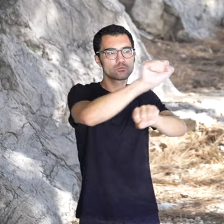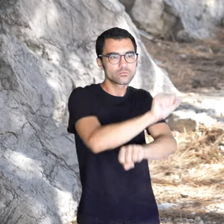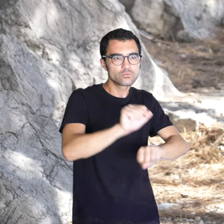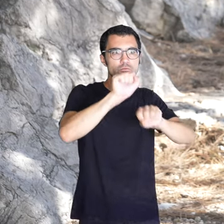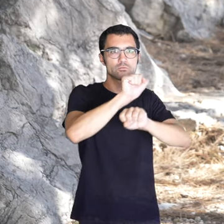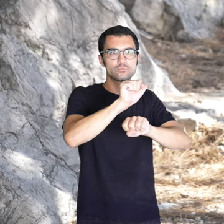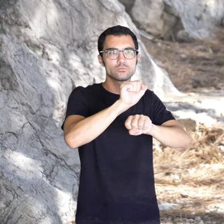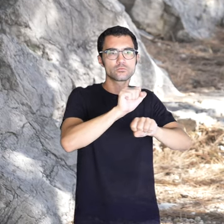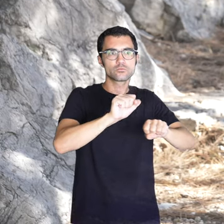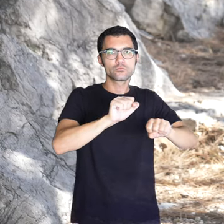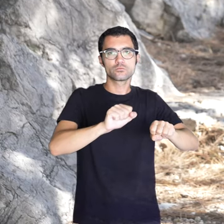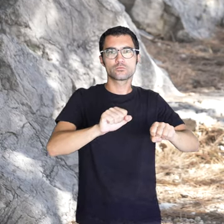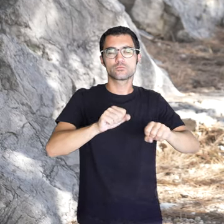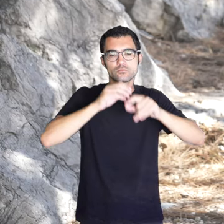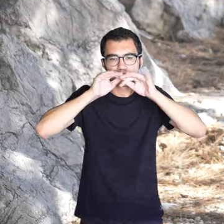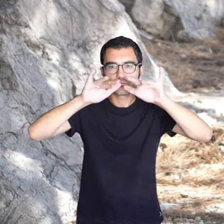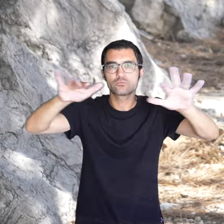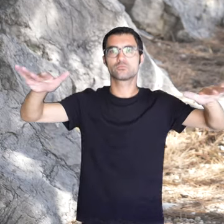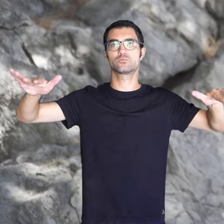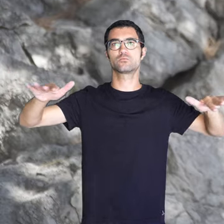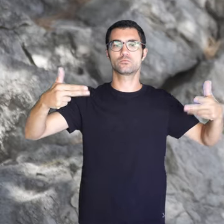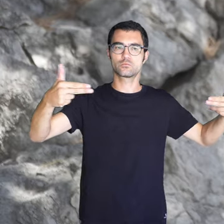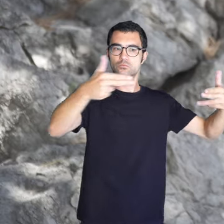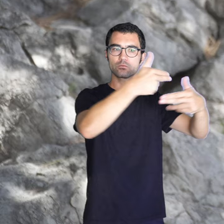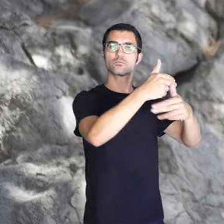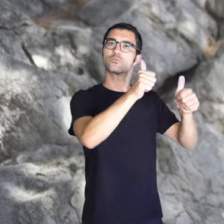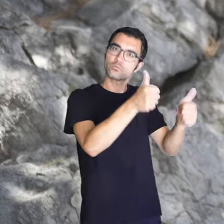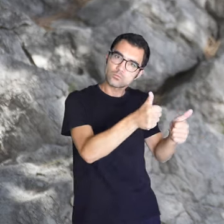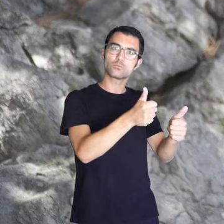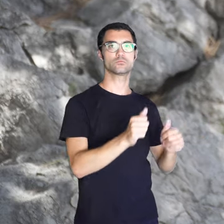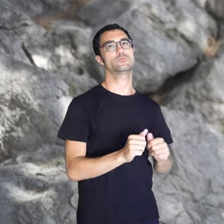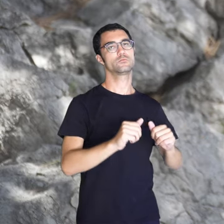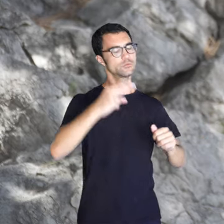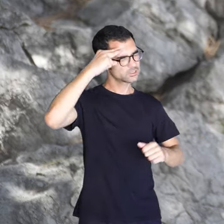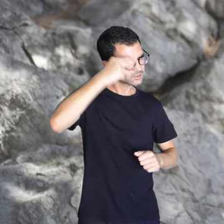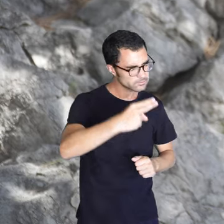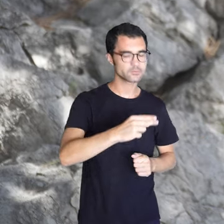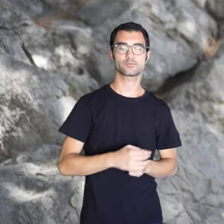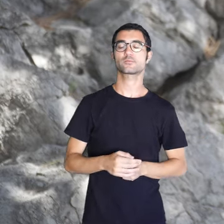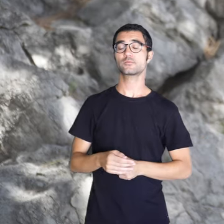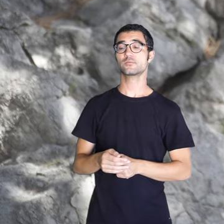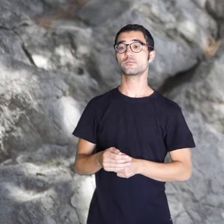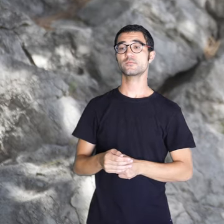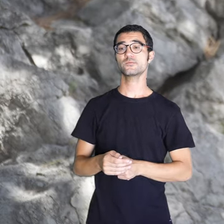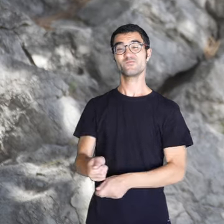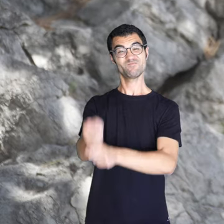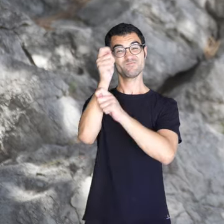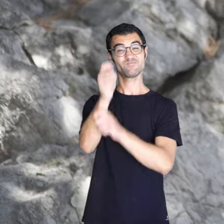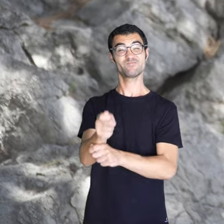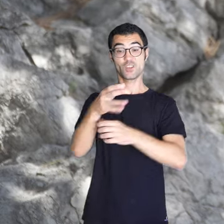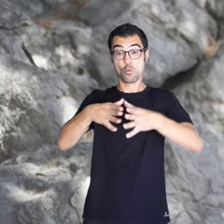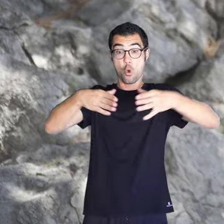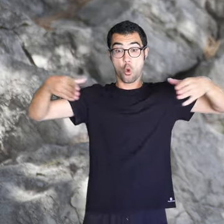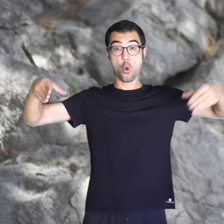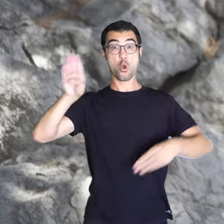reserva, de protecció, de divulgació. Sí que és vera que la pesca de bou no és una pesca